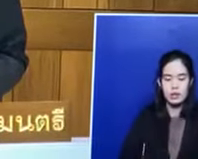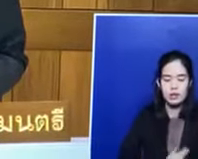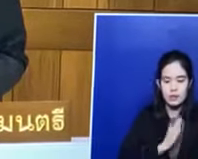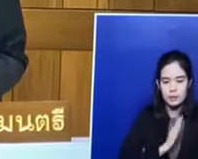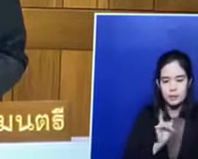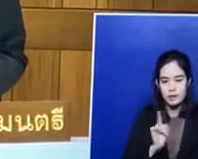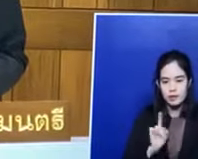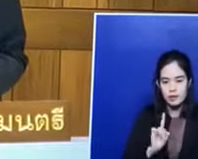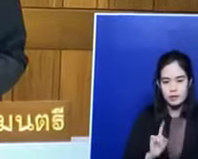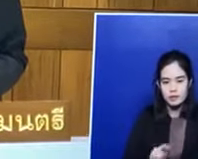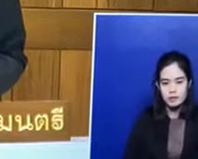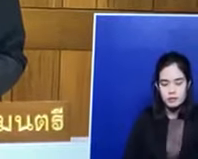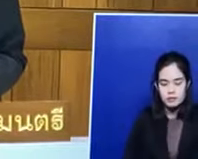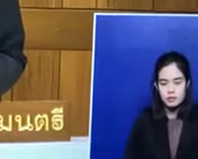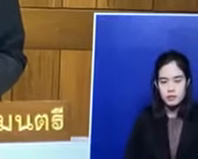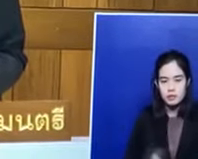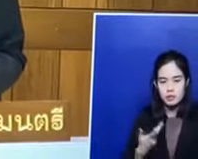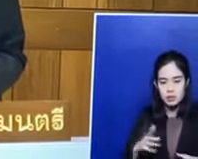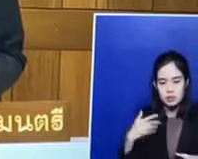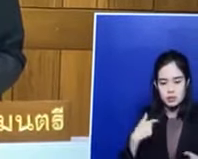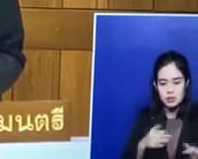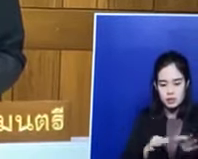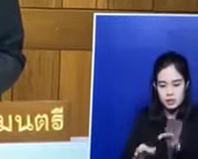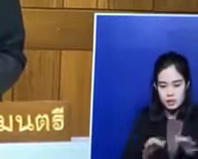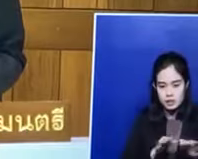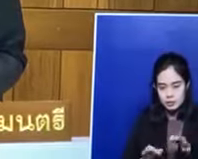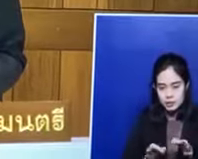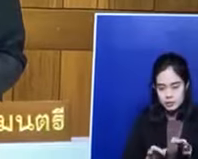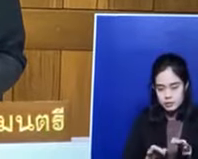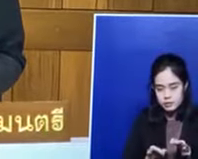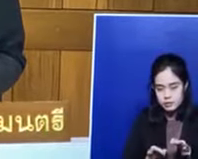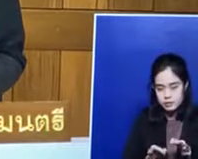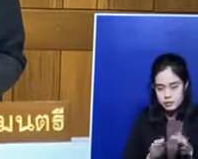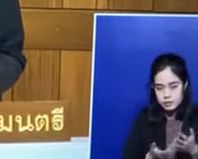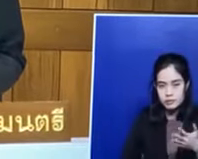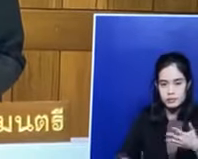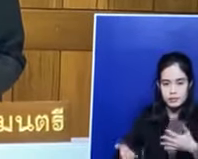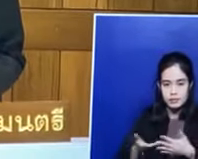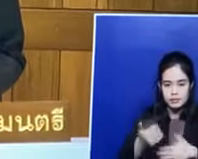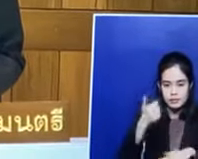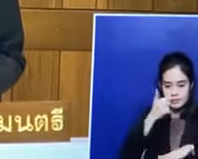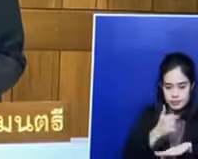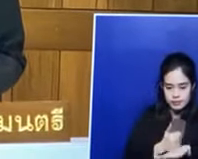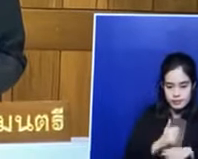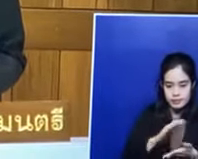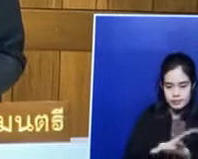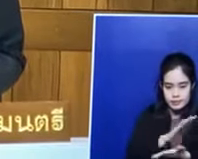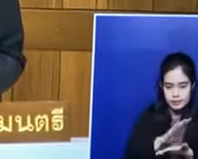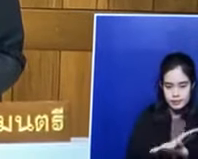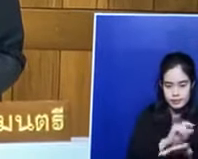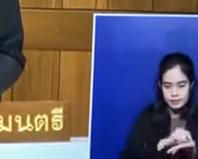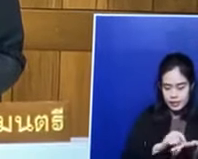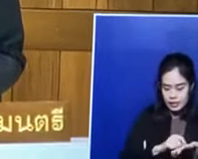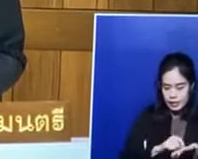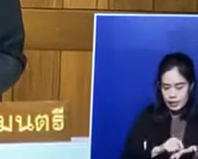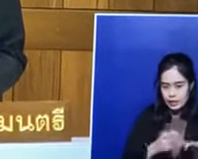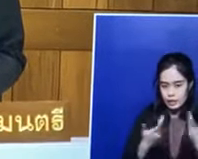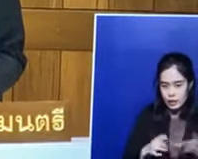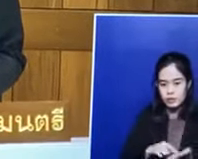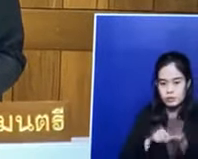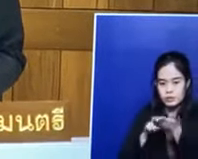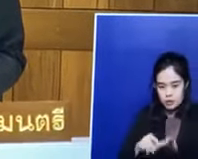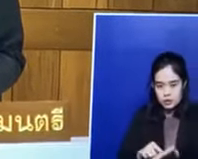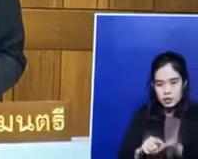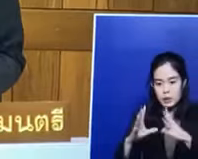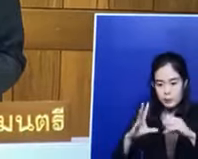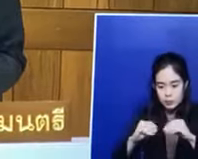ผู้บังคับชามาให้ข้อมูลต่อไปผู้บัญชาการสำนักงานตำรวจแห่งชาติทำบัญชีแต่งตั้งจากนั้นเสนอในที่ประชุม